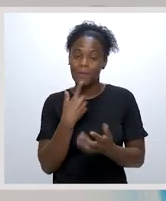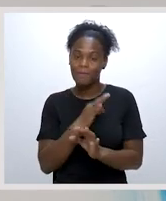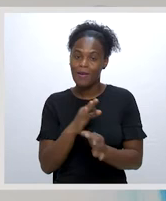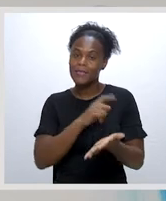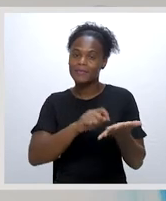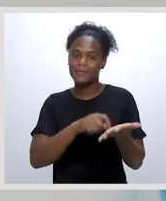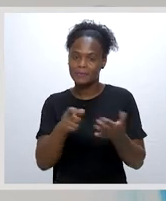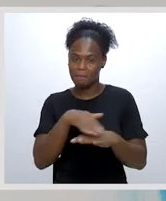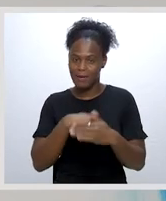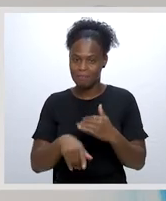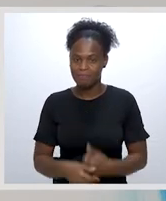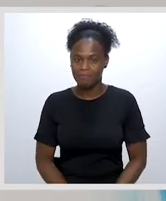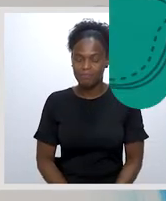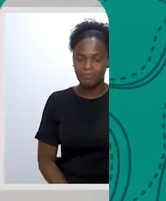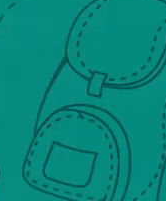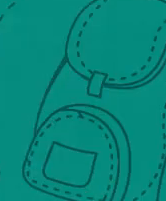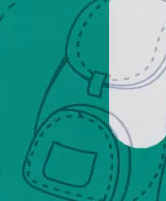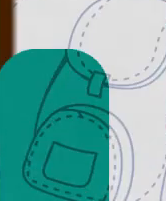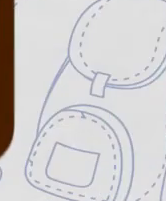un exercice.